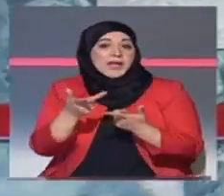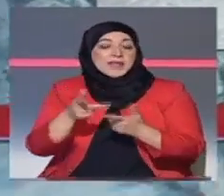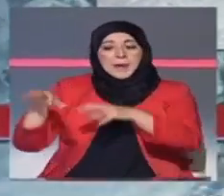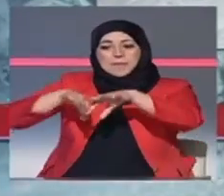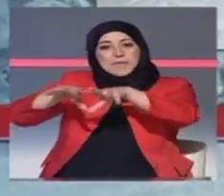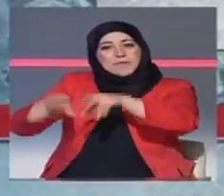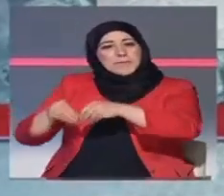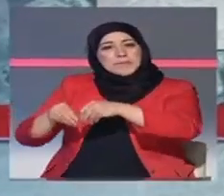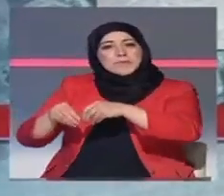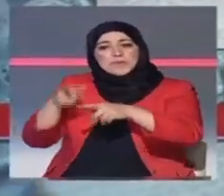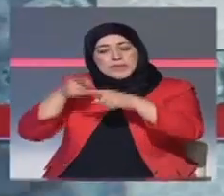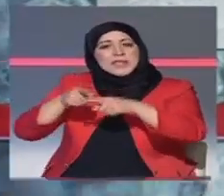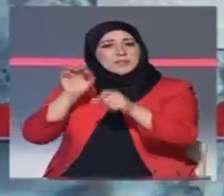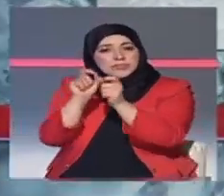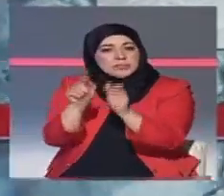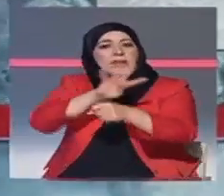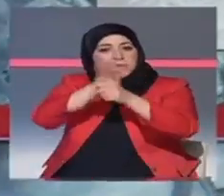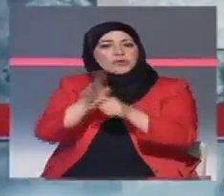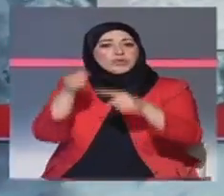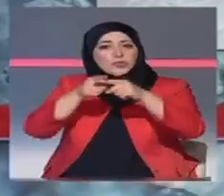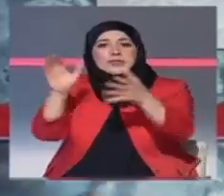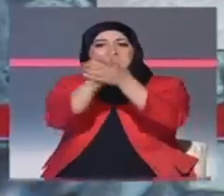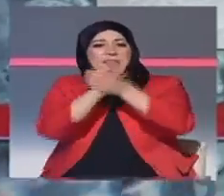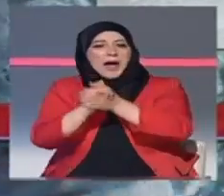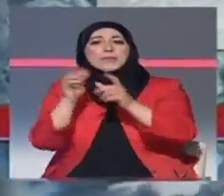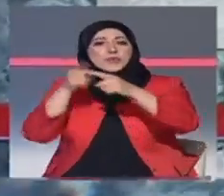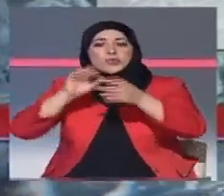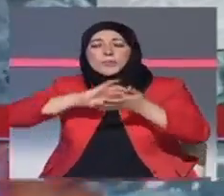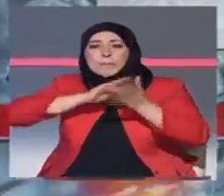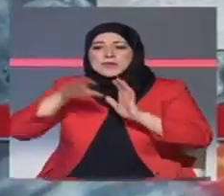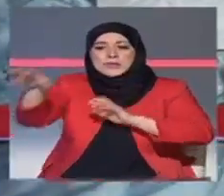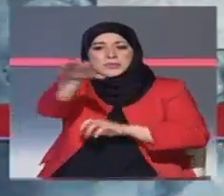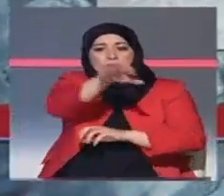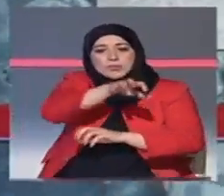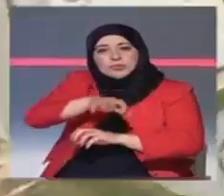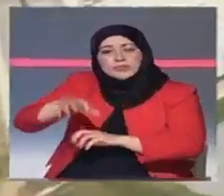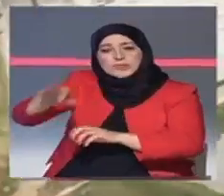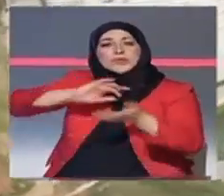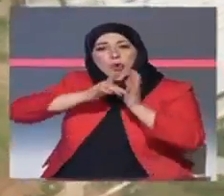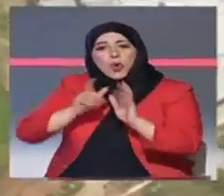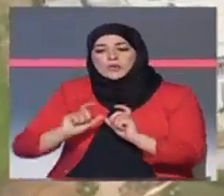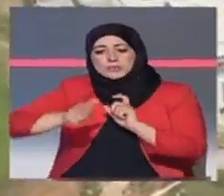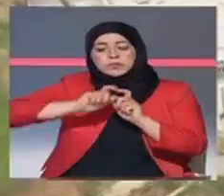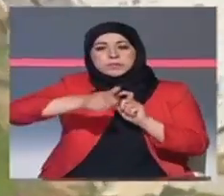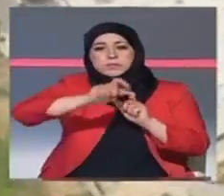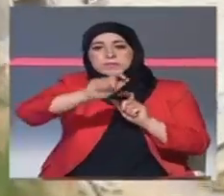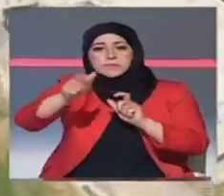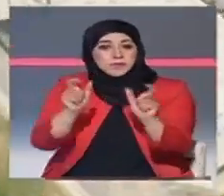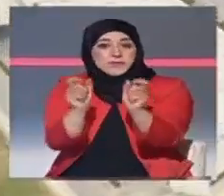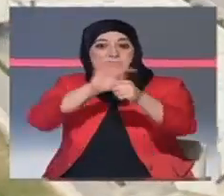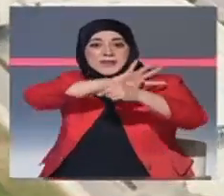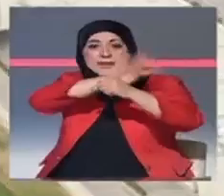المقربون من المصاب فقط هم المعرضون لخطر العدوى، بل كل من يوجد بتلك البؤرة، ما يعني مجددا